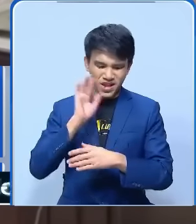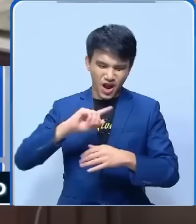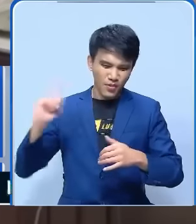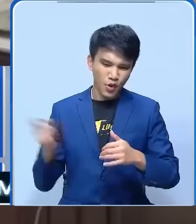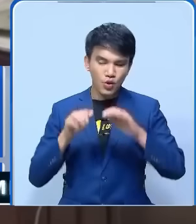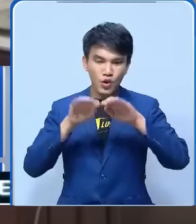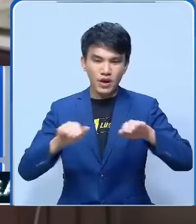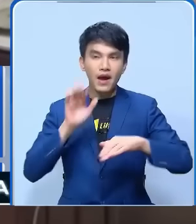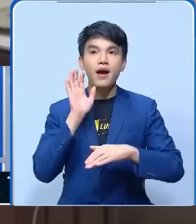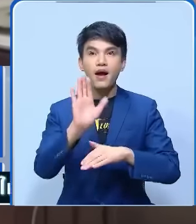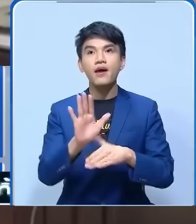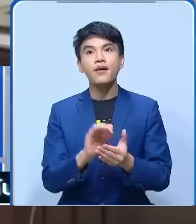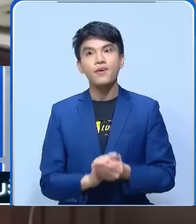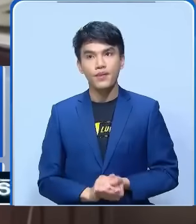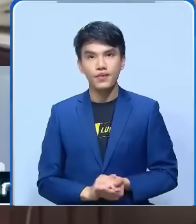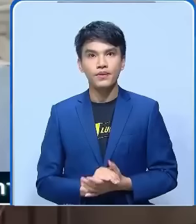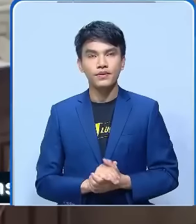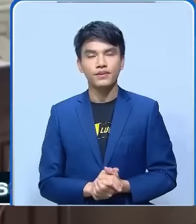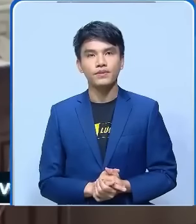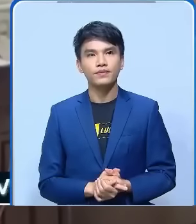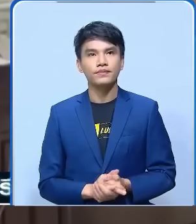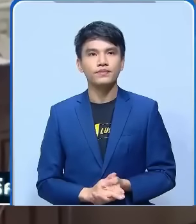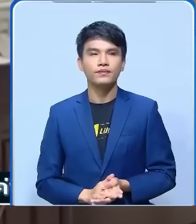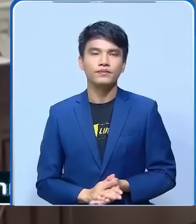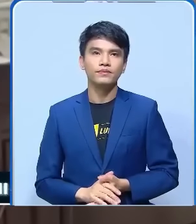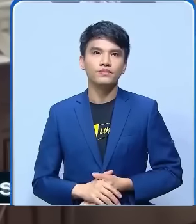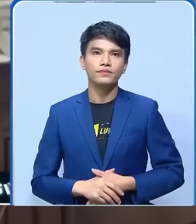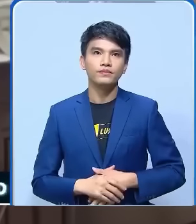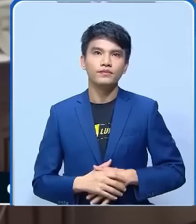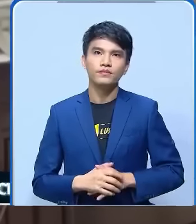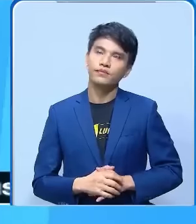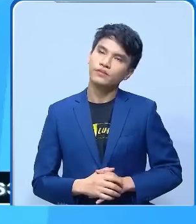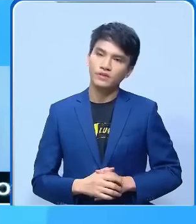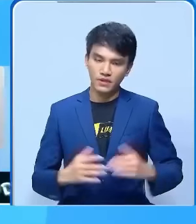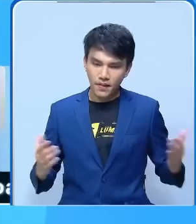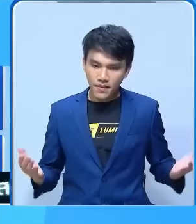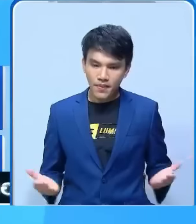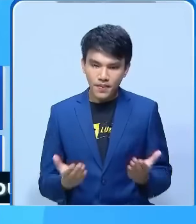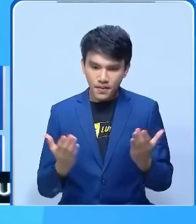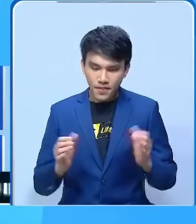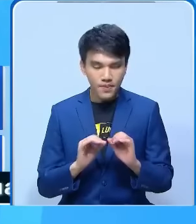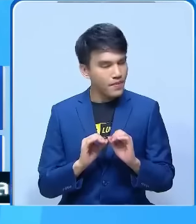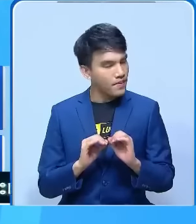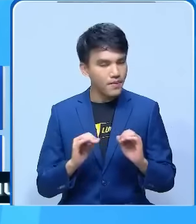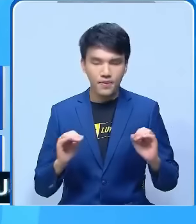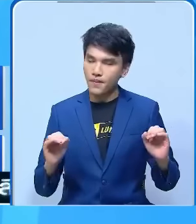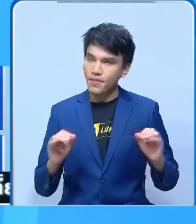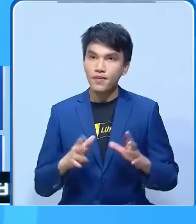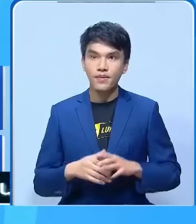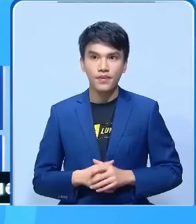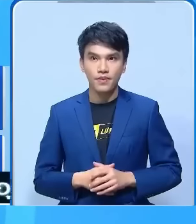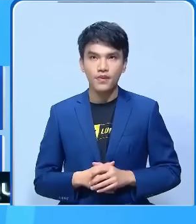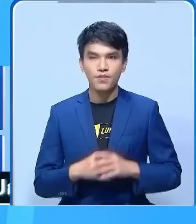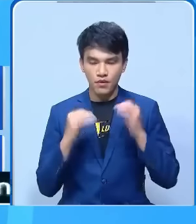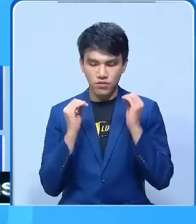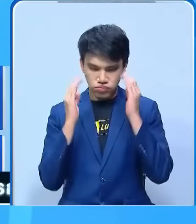ด้วยการเคี่ยนตี ไม่ว่าจะเป็นทั้งทางพินัยและอะไรไม่ว่าจะเป็นไม่เคยสนับสนุนหรือส่งเสริมใดๆเพื่อให้ทางคุณครู